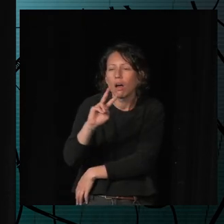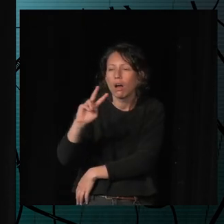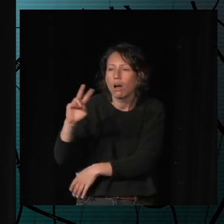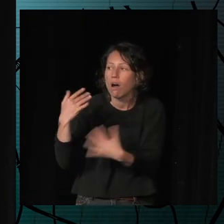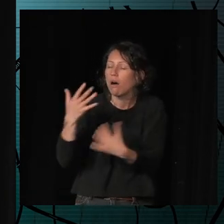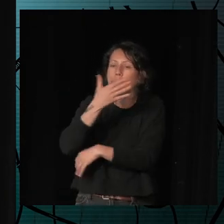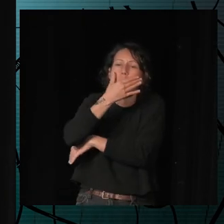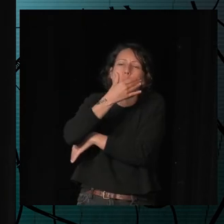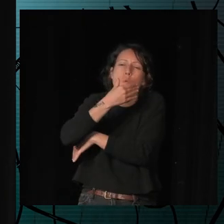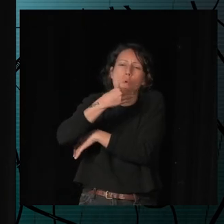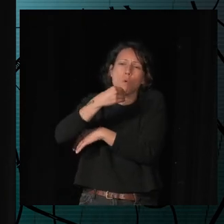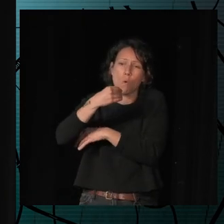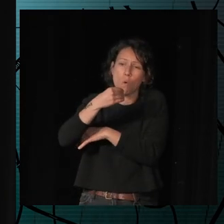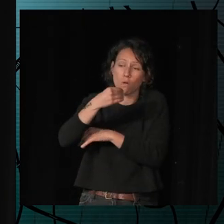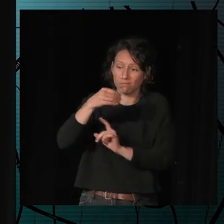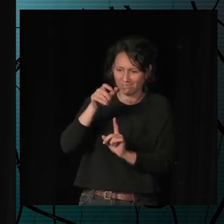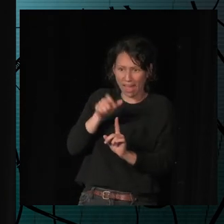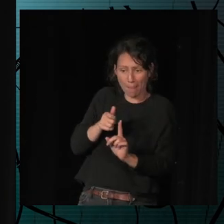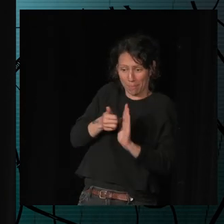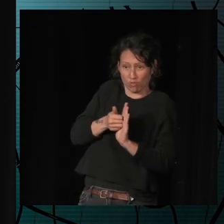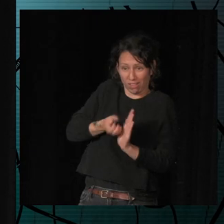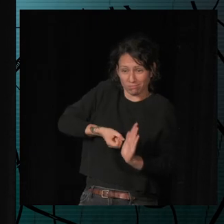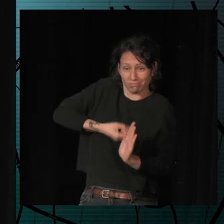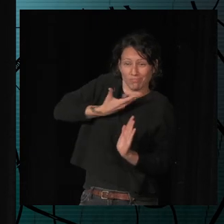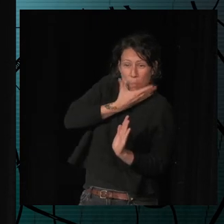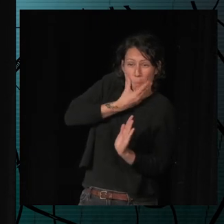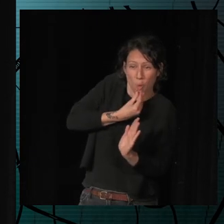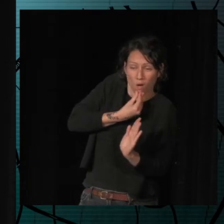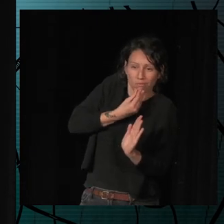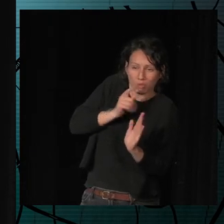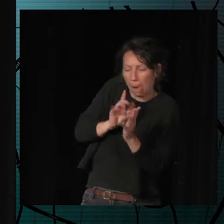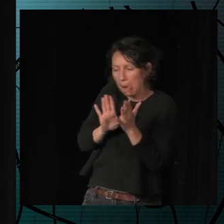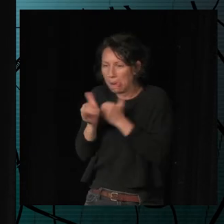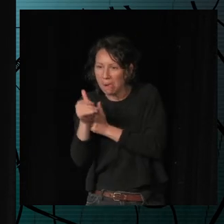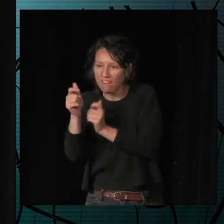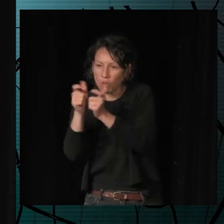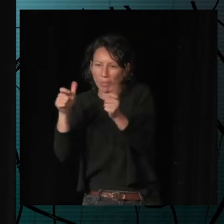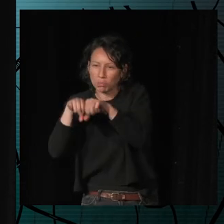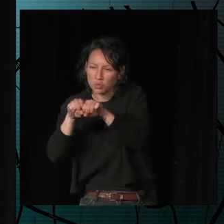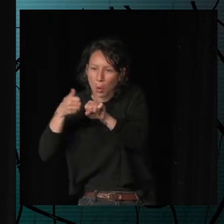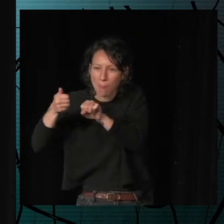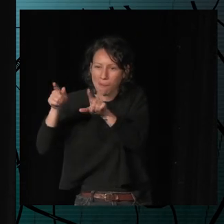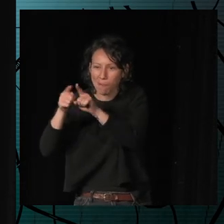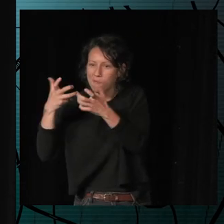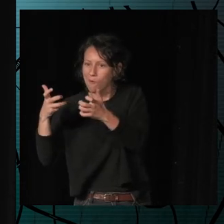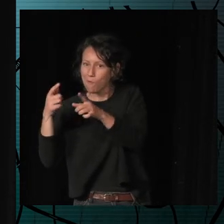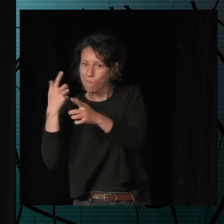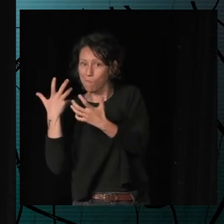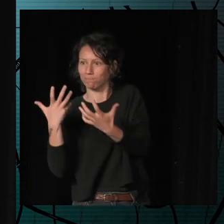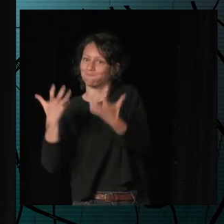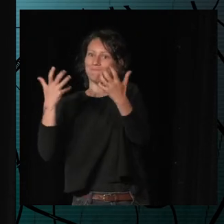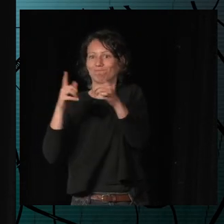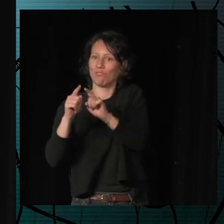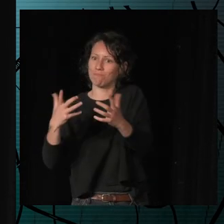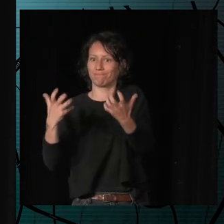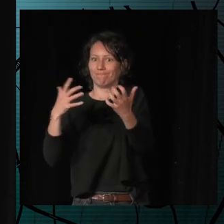ce n'est pas le personnage qui parle mais le studio qui cherche à montrer à quel point son moteur graphique fait des merveilles et à quel point le le joueur a quelqu quel en quelque sorte